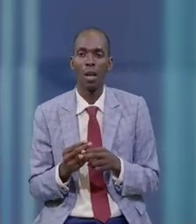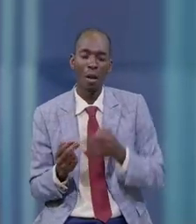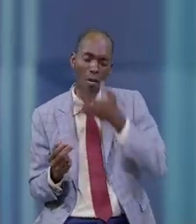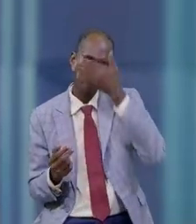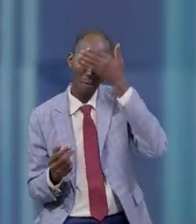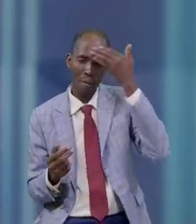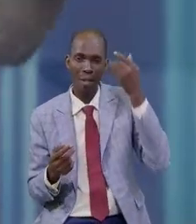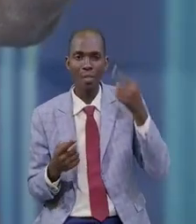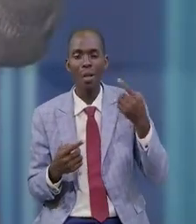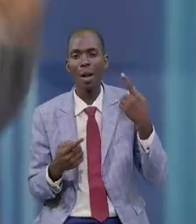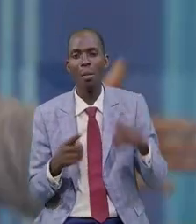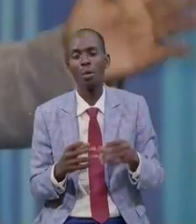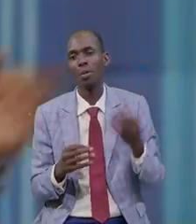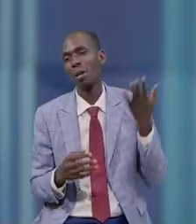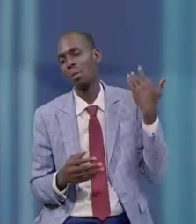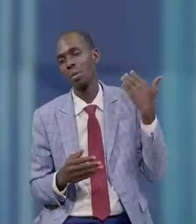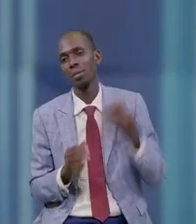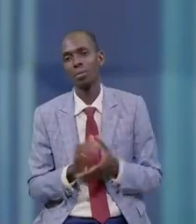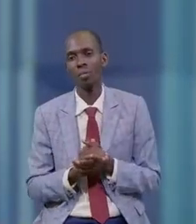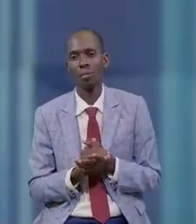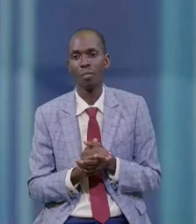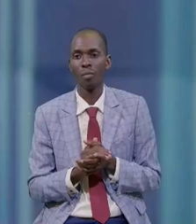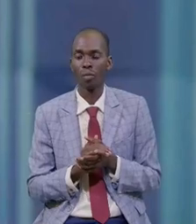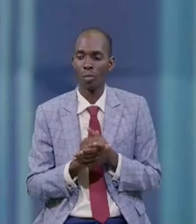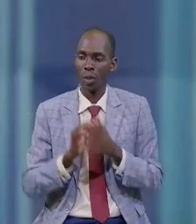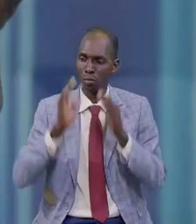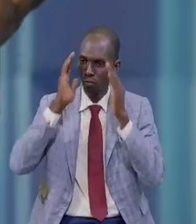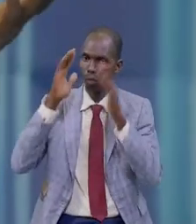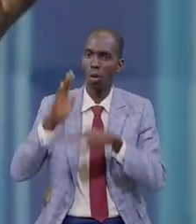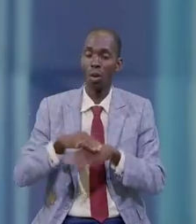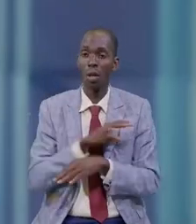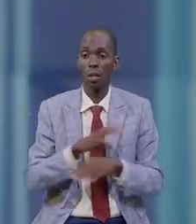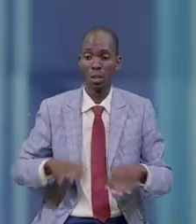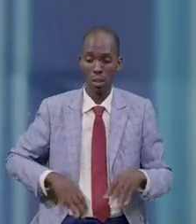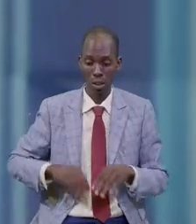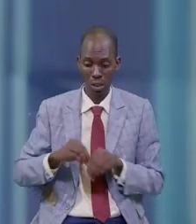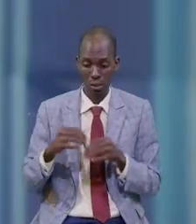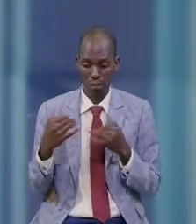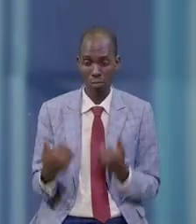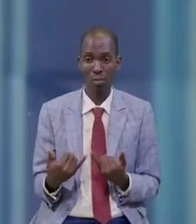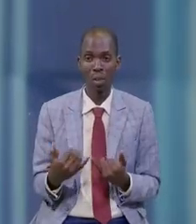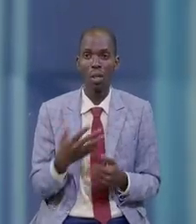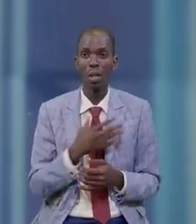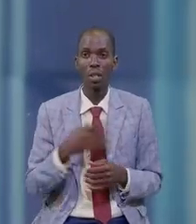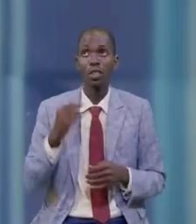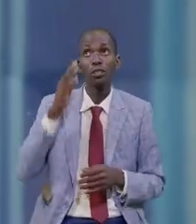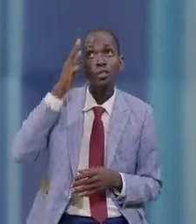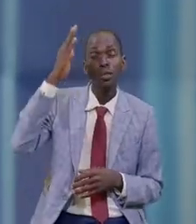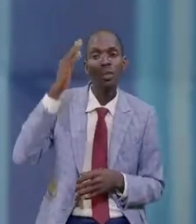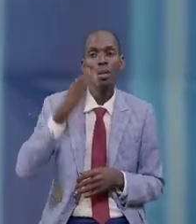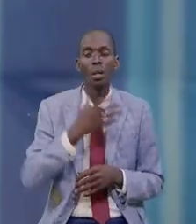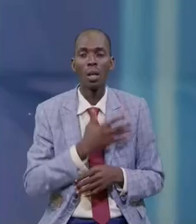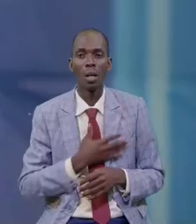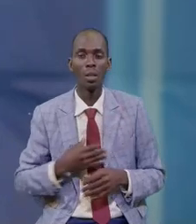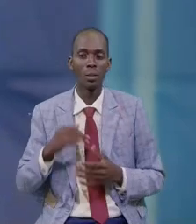oubliez le passé regardez Christ au présent et l'avenir et sachez que